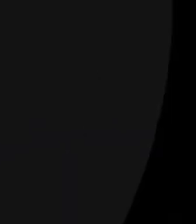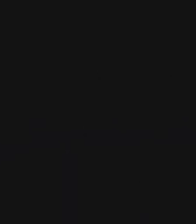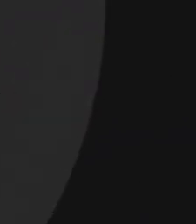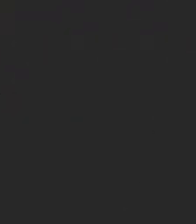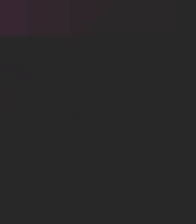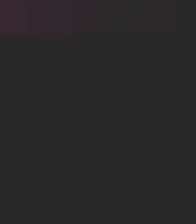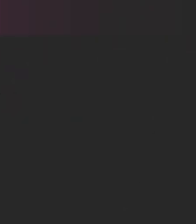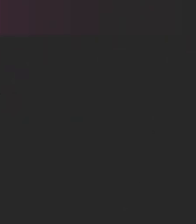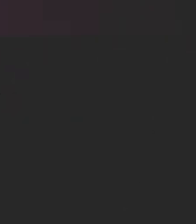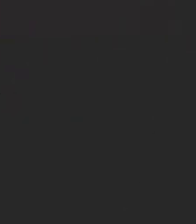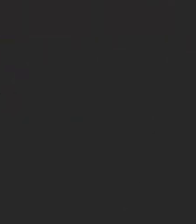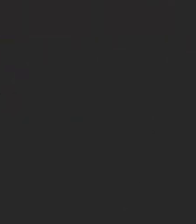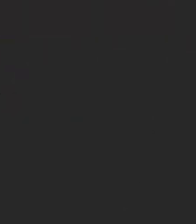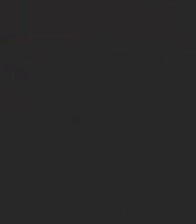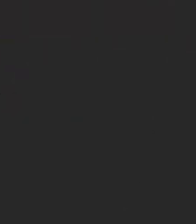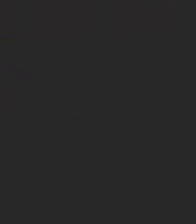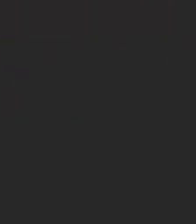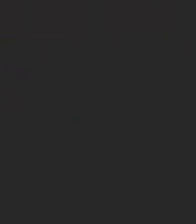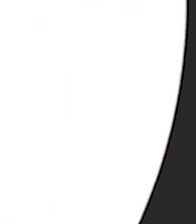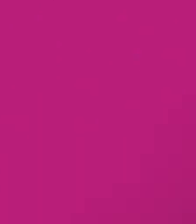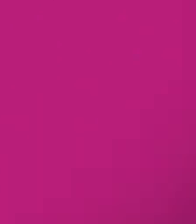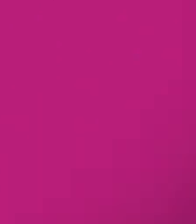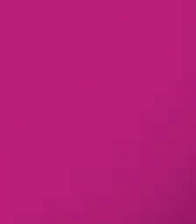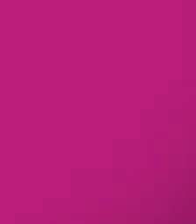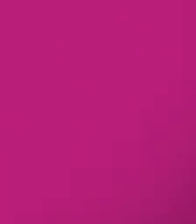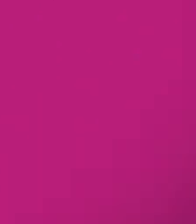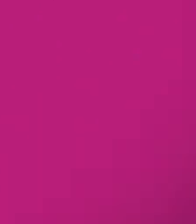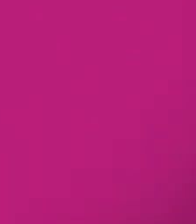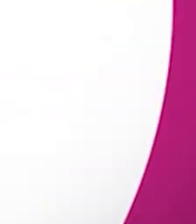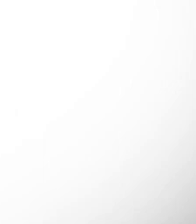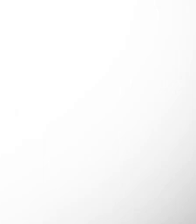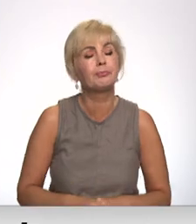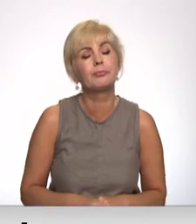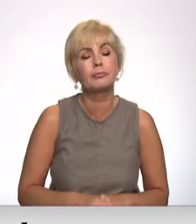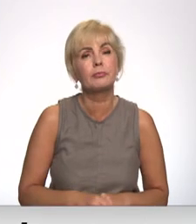Re! Viss ēters ir te!